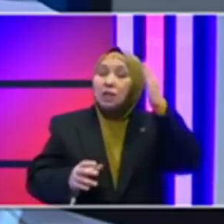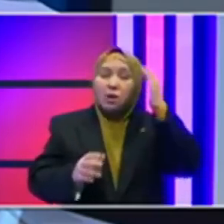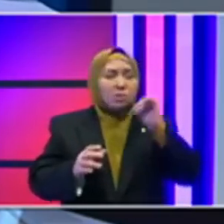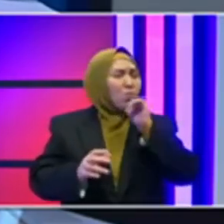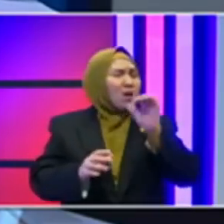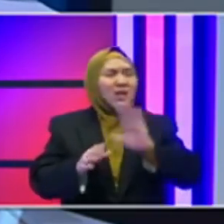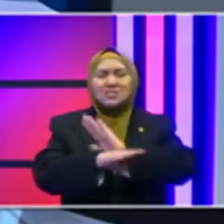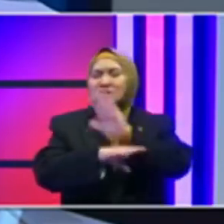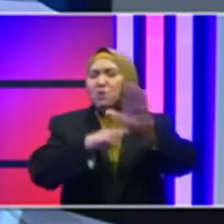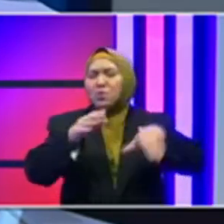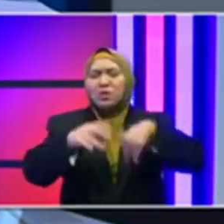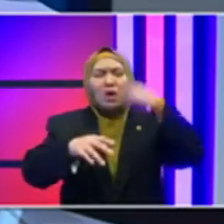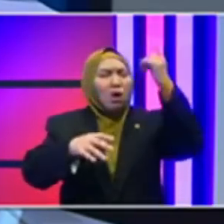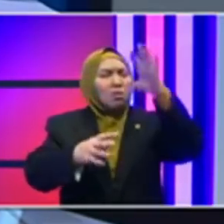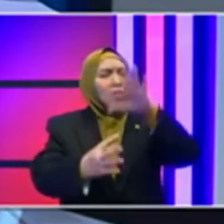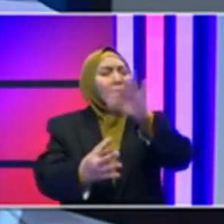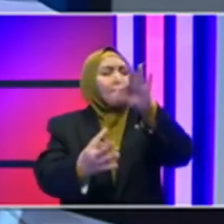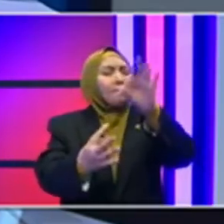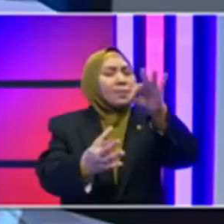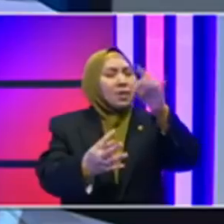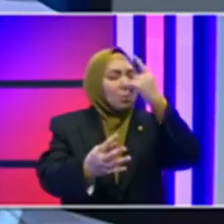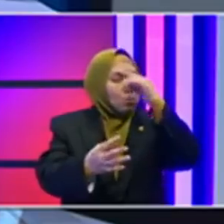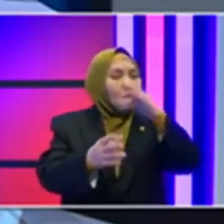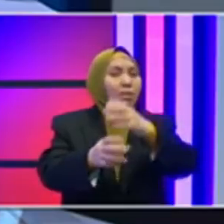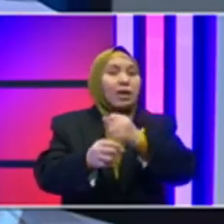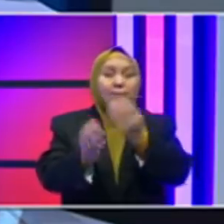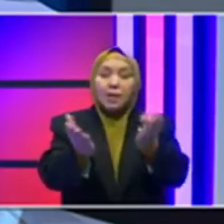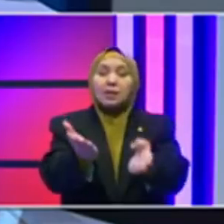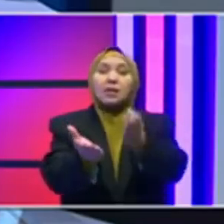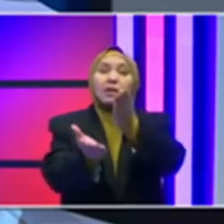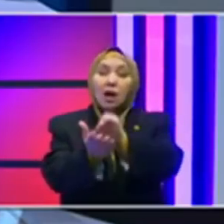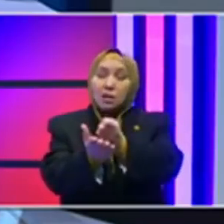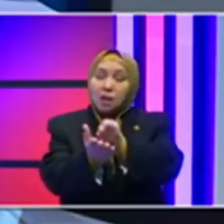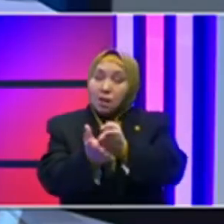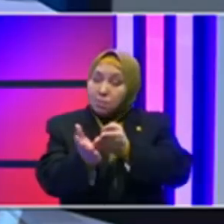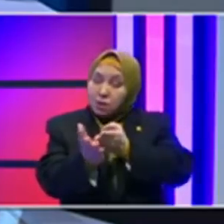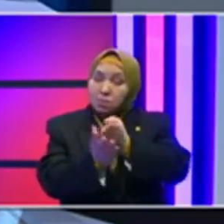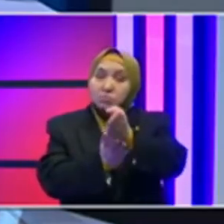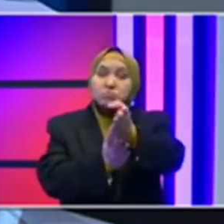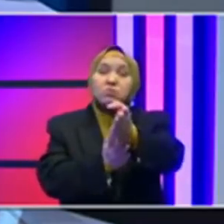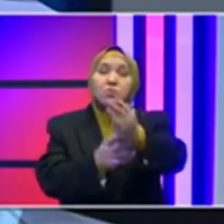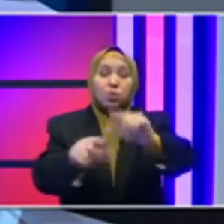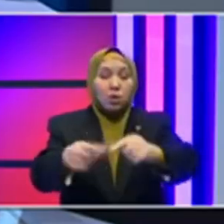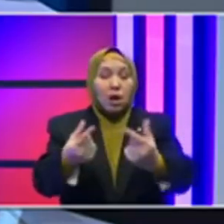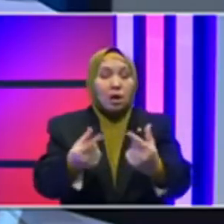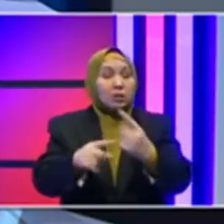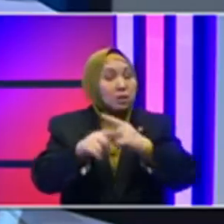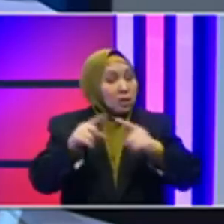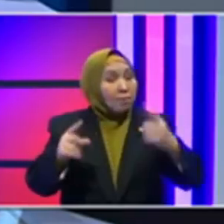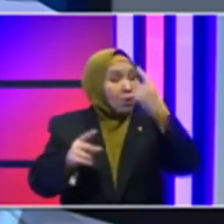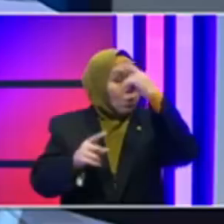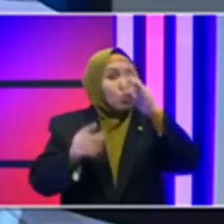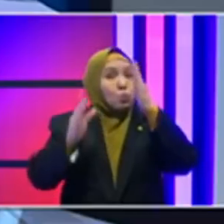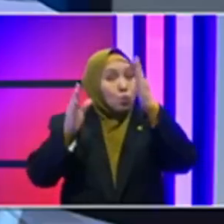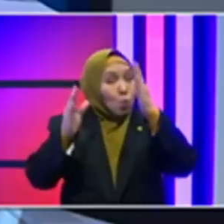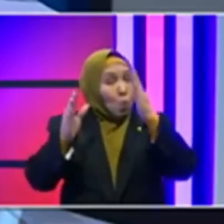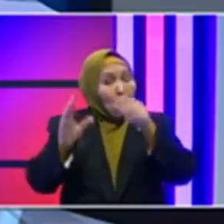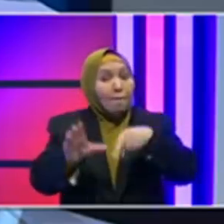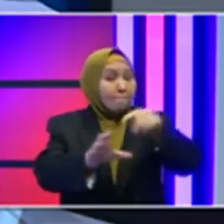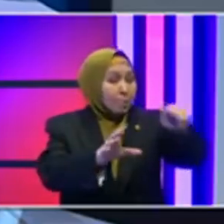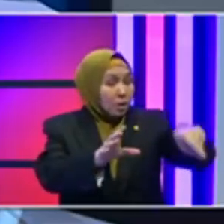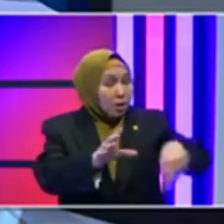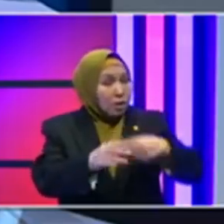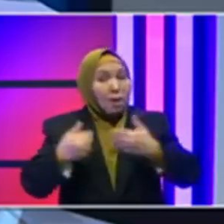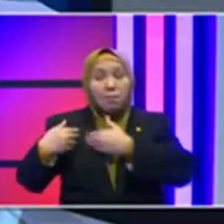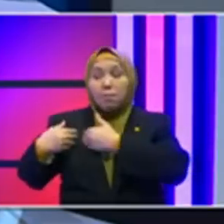yang Allah Subhanahu Wa Ta'ala pilih untuk mendapat Hidayah menurut si Alquran tetapi bagi mereka yang membuka